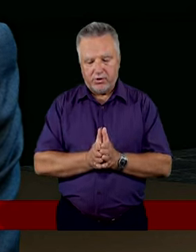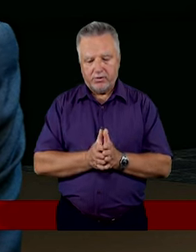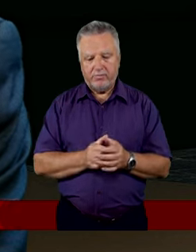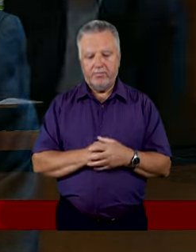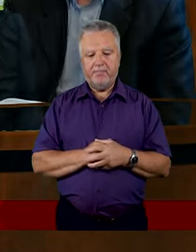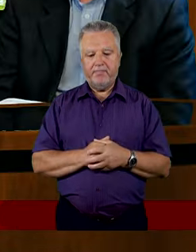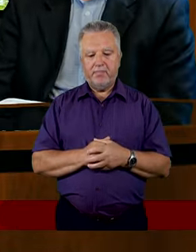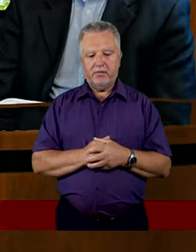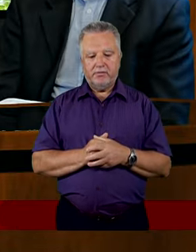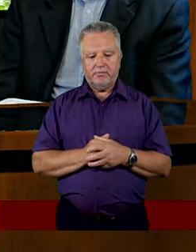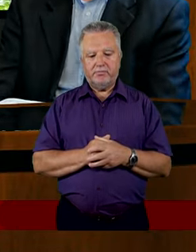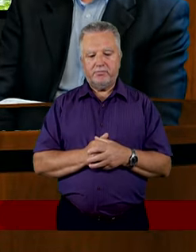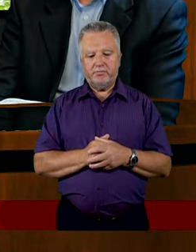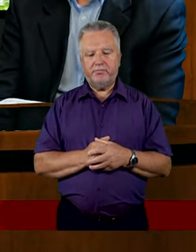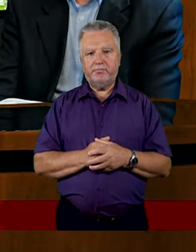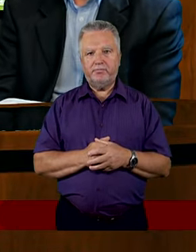Amen. Amen.